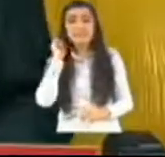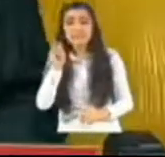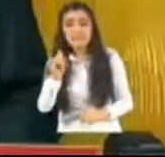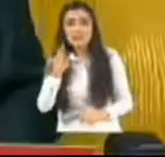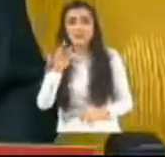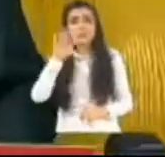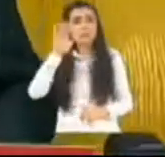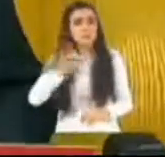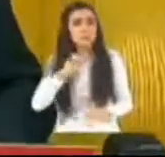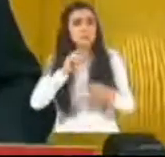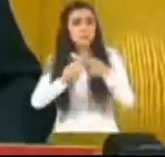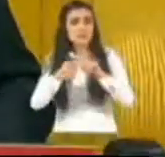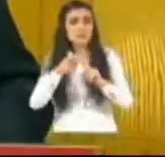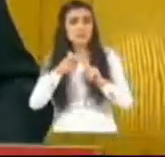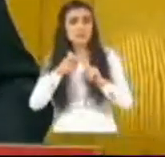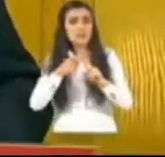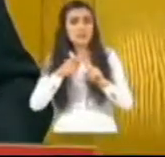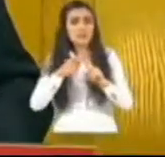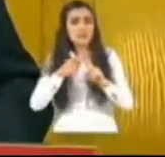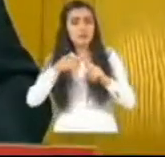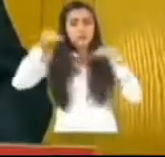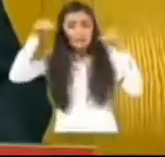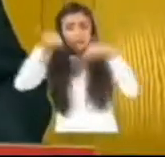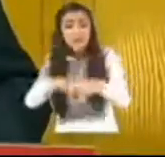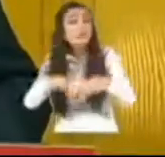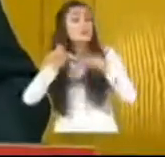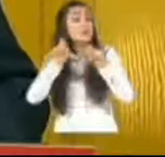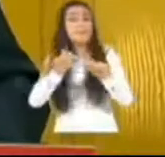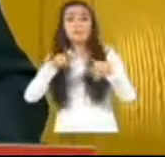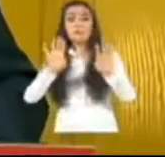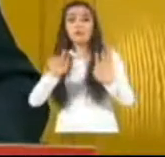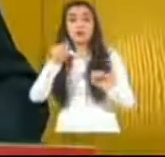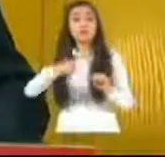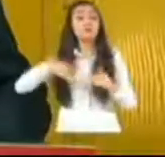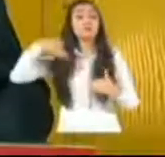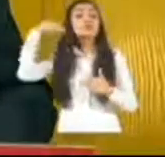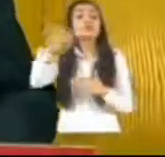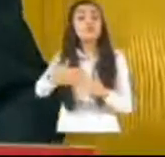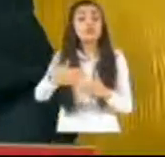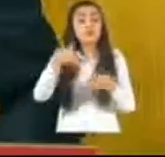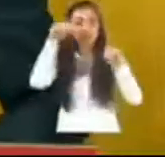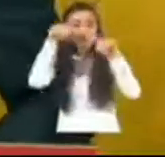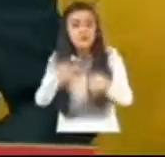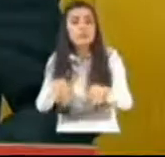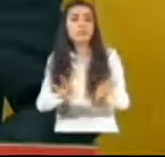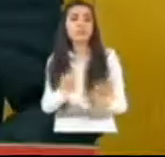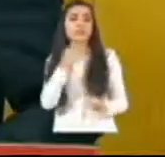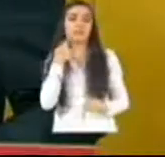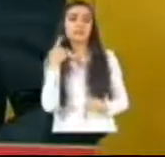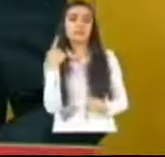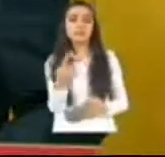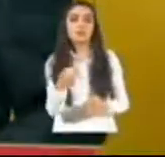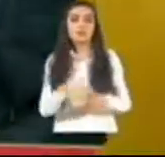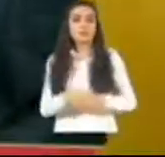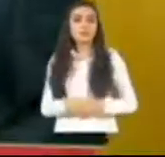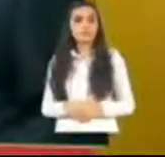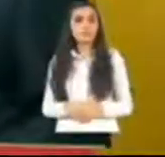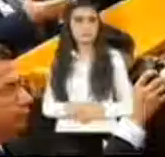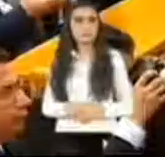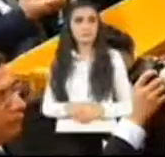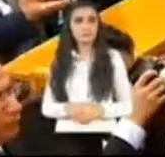ve ucuz siyasetin batağına saplanmadık, bundan sonra da saplanmayacağız.